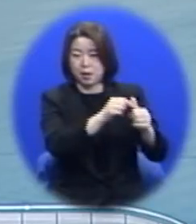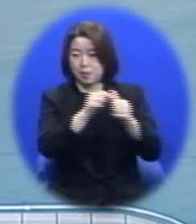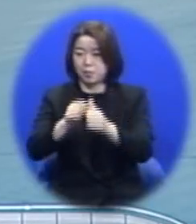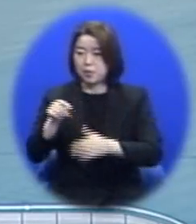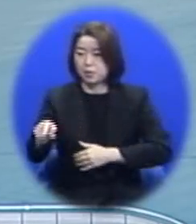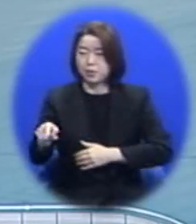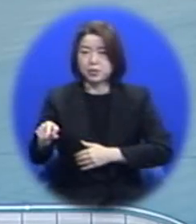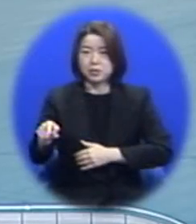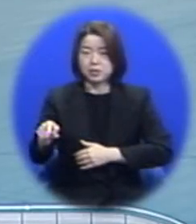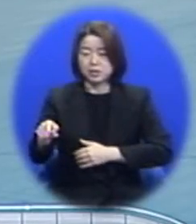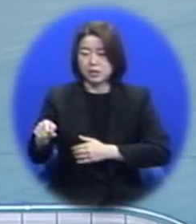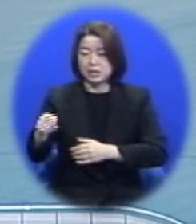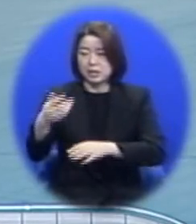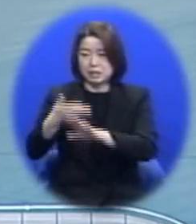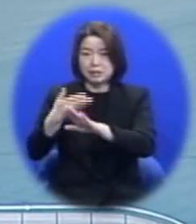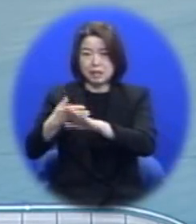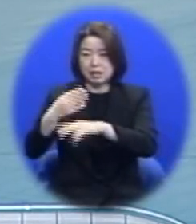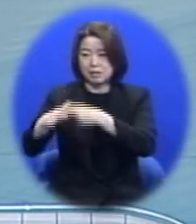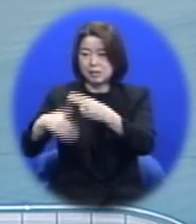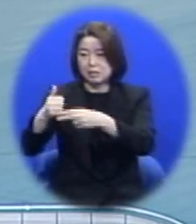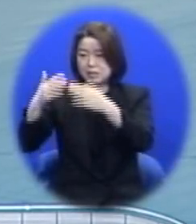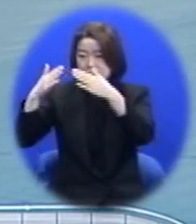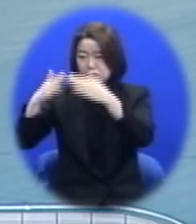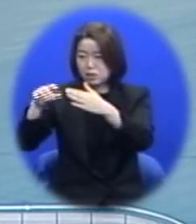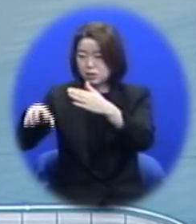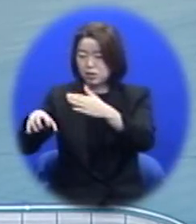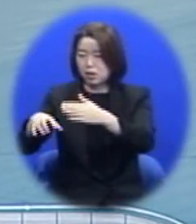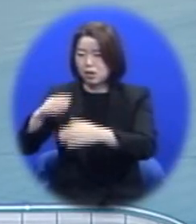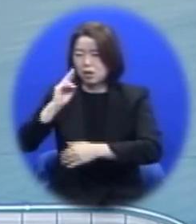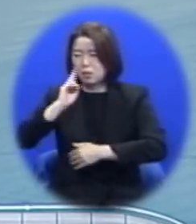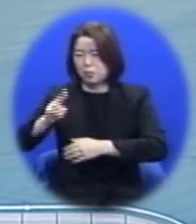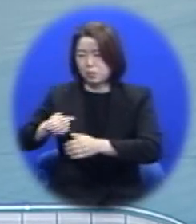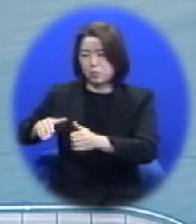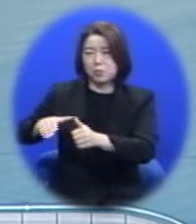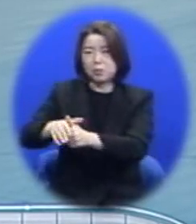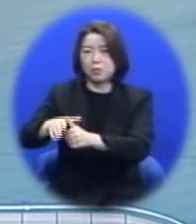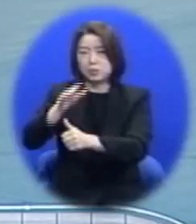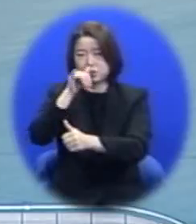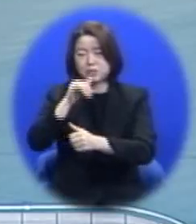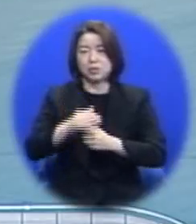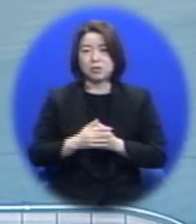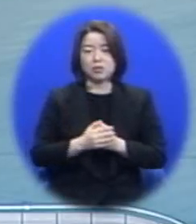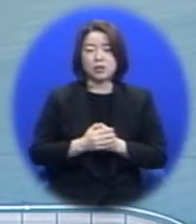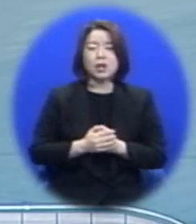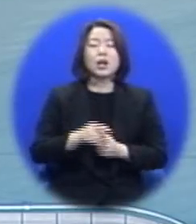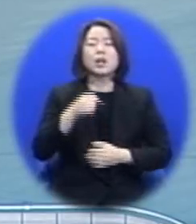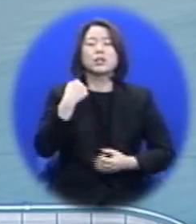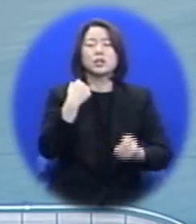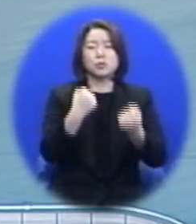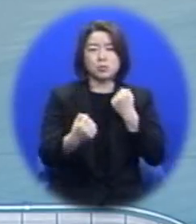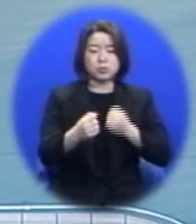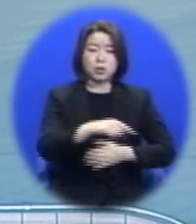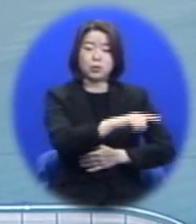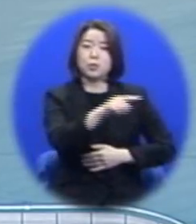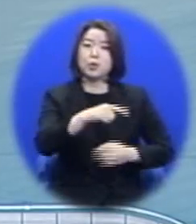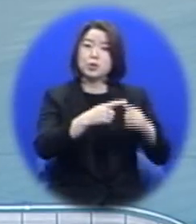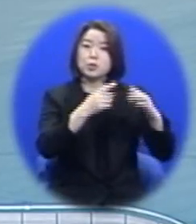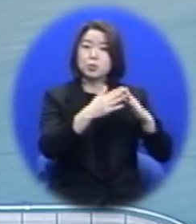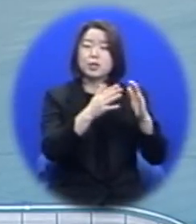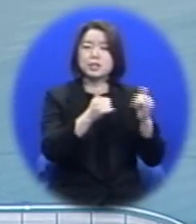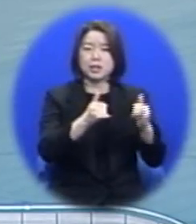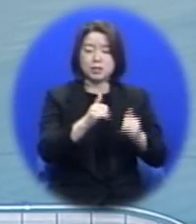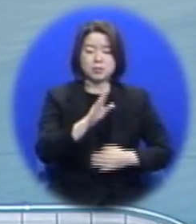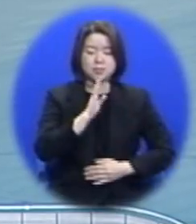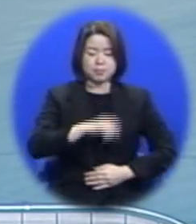당했습니다. 그런 끔찍한 일이 이 버가모 교회에 있었습니다. 그럼에도 불구하고 그들은 신실하게 믿음을